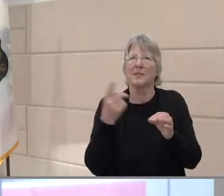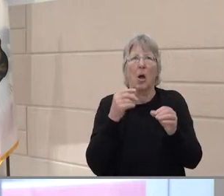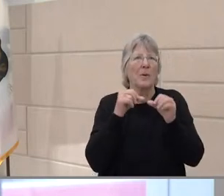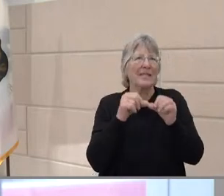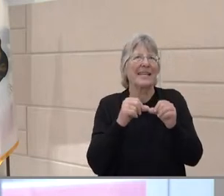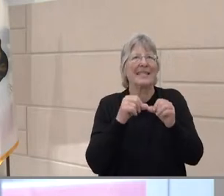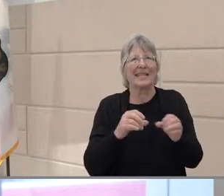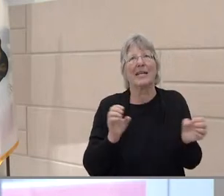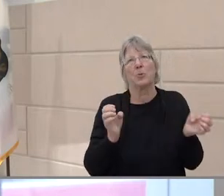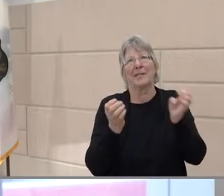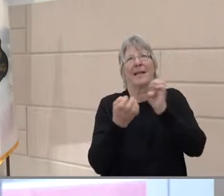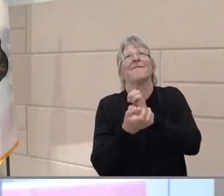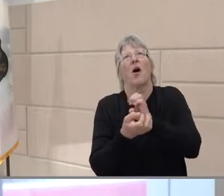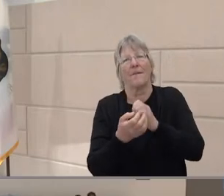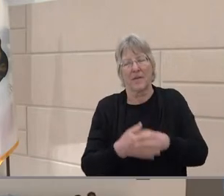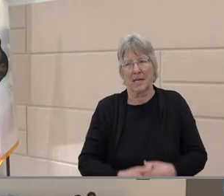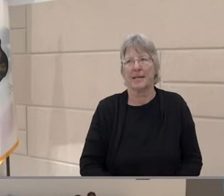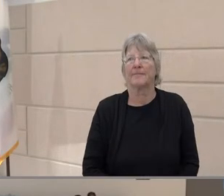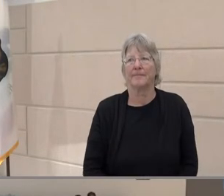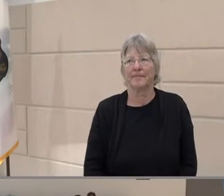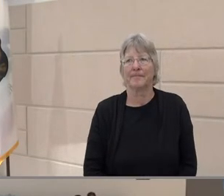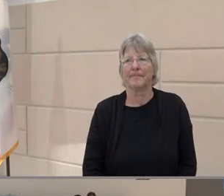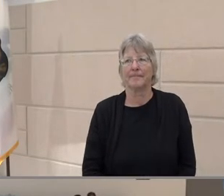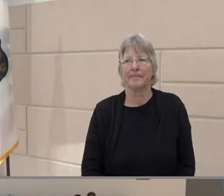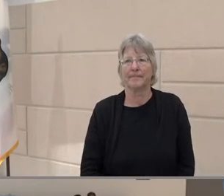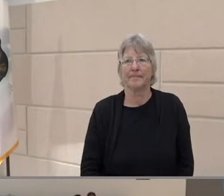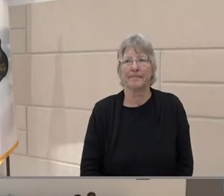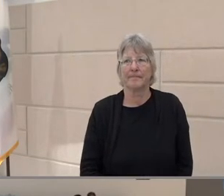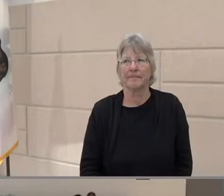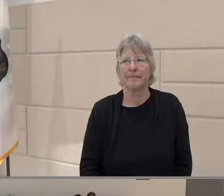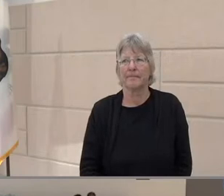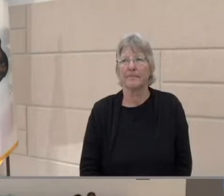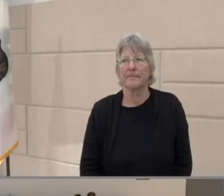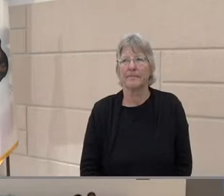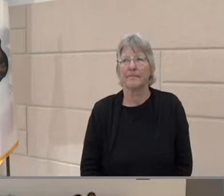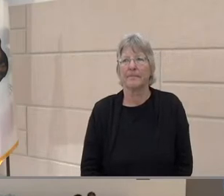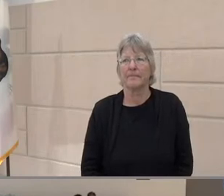ទៅតាមភាពបត់បែនភាពកែប្រែនឹងឯង